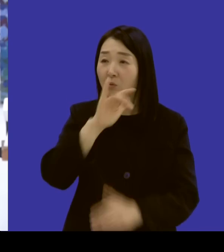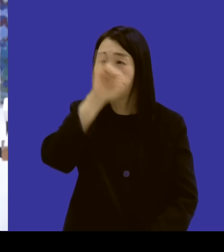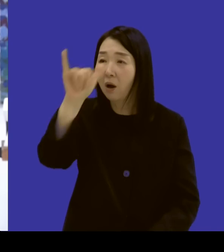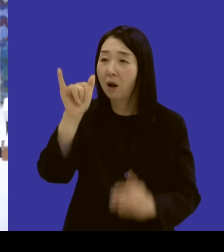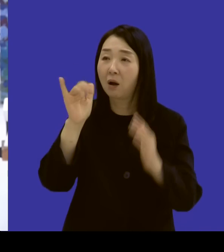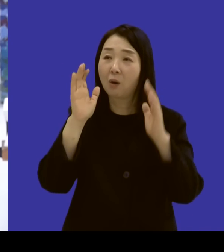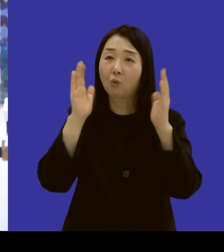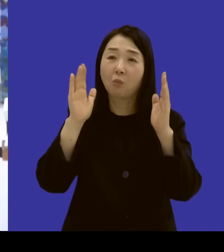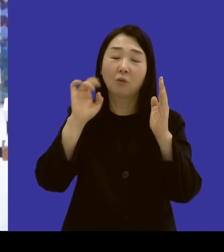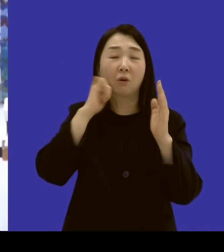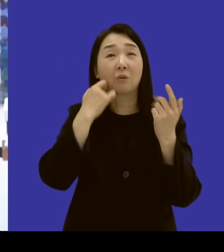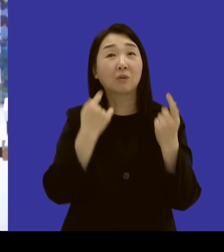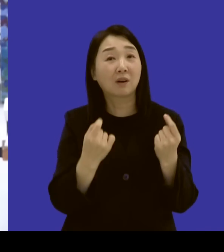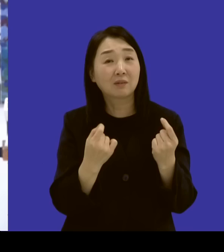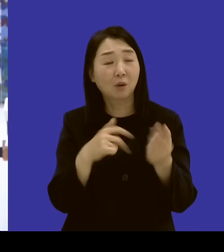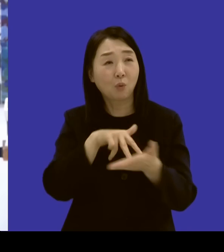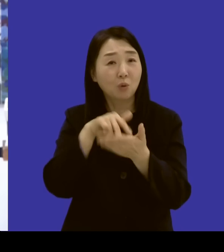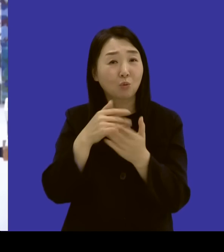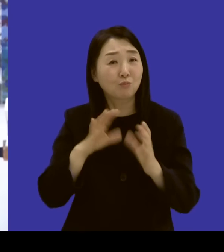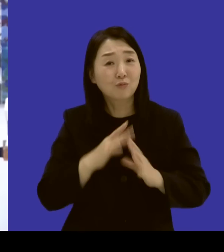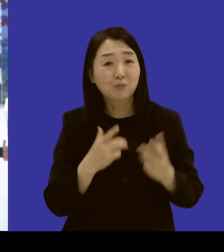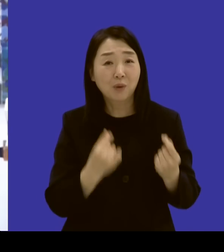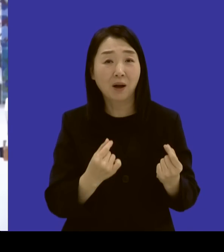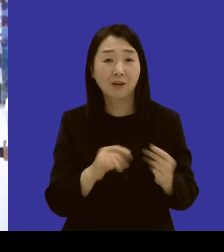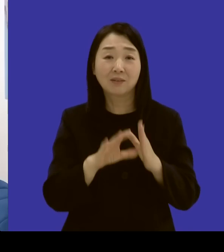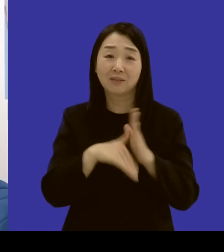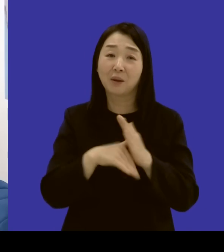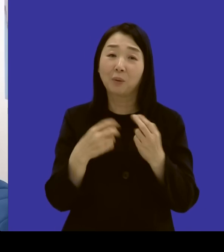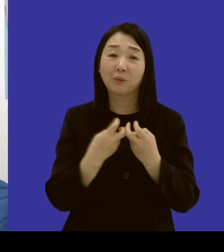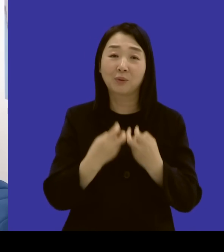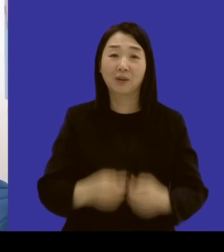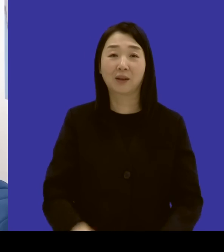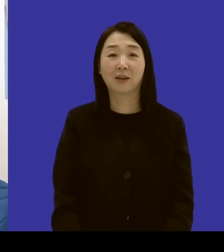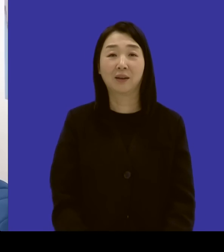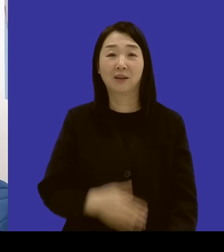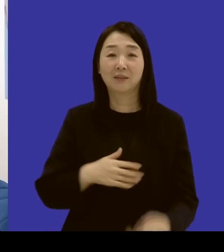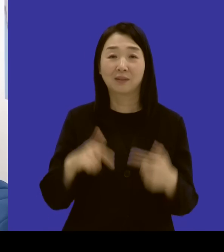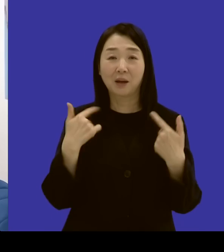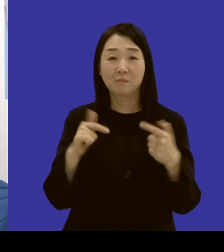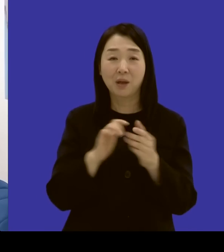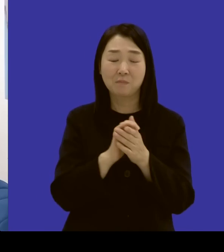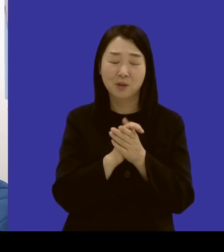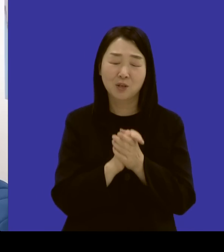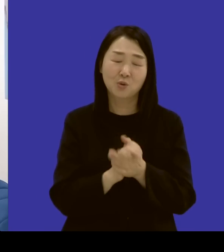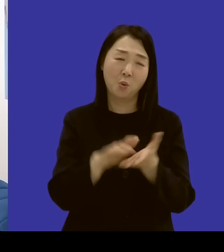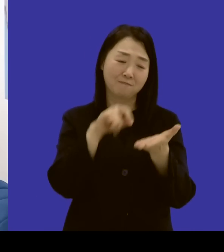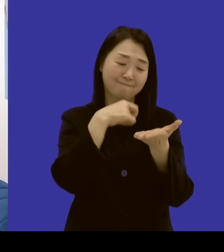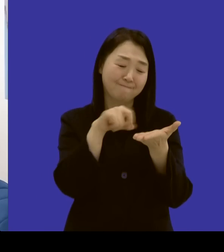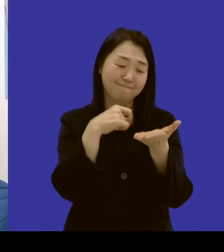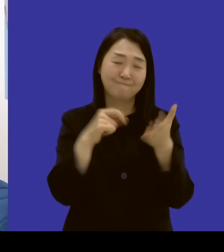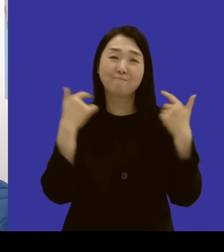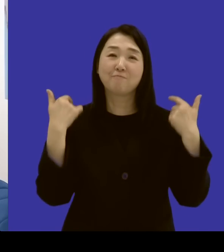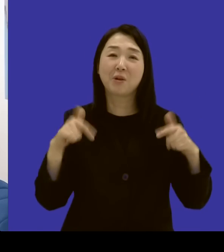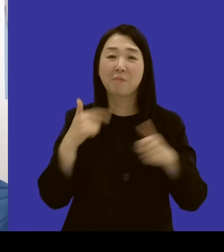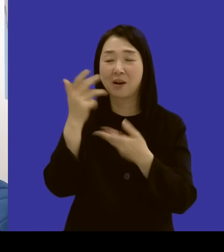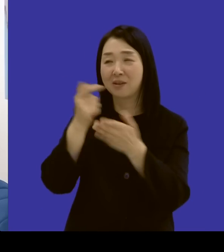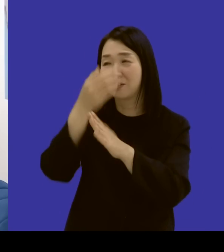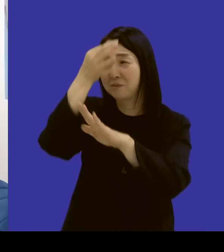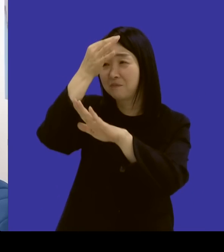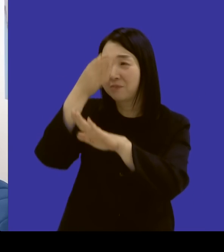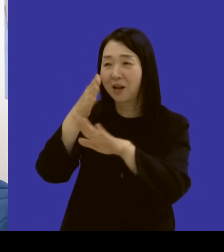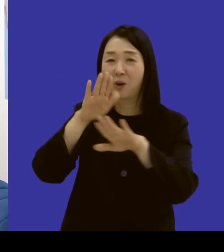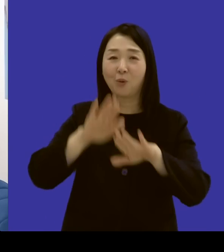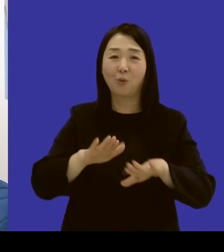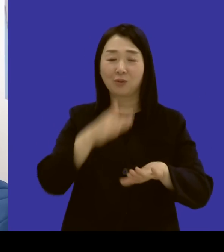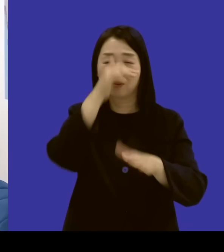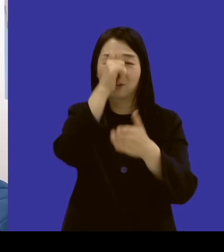그럼요. 외롭고 무섭고 그럼요. 또 그때 어떻게 또 저는 매일매일 기도를 쓴 것 같아요. 하나님 죄송해요. 오늘은